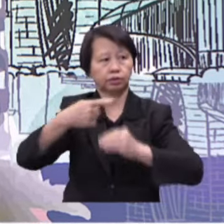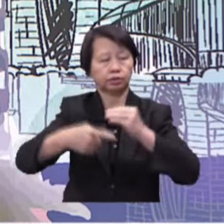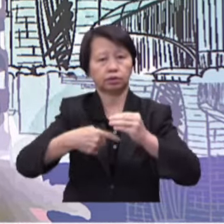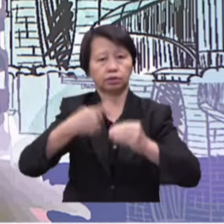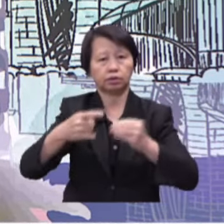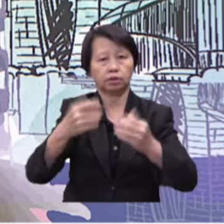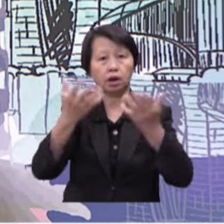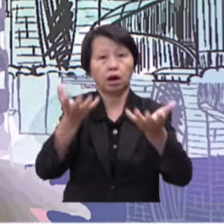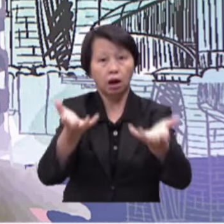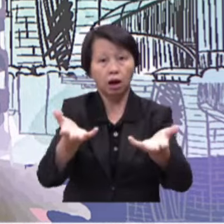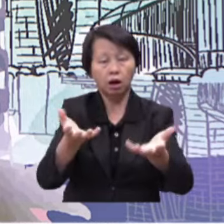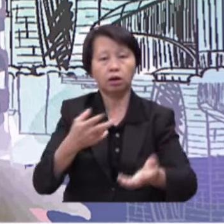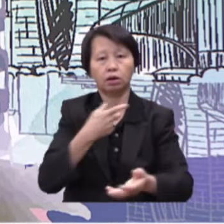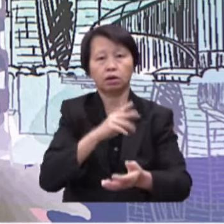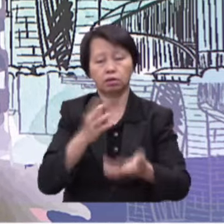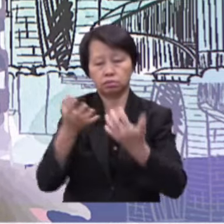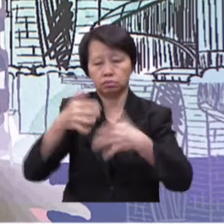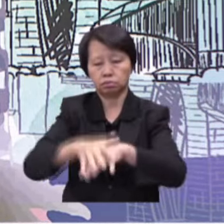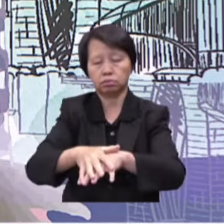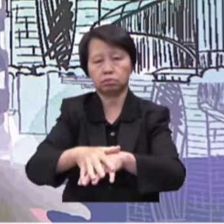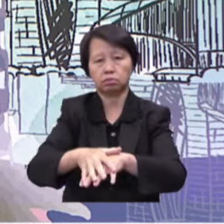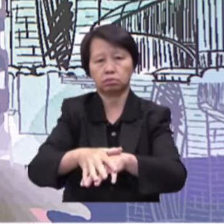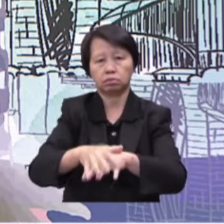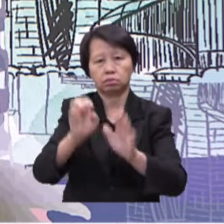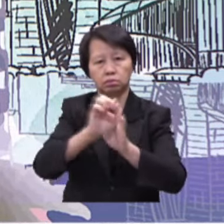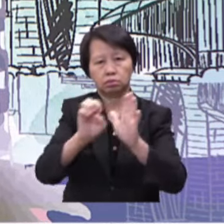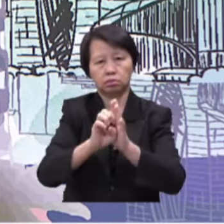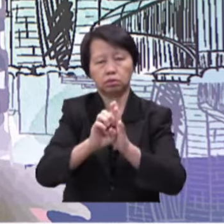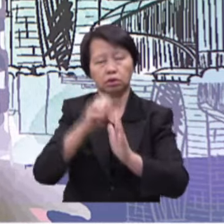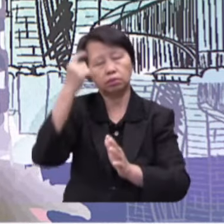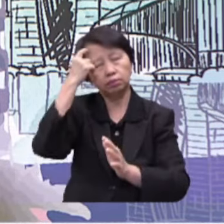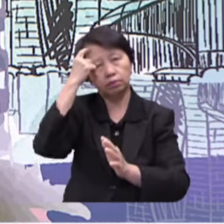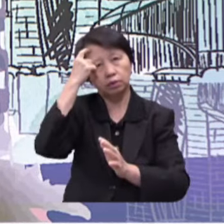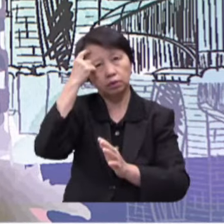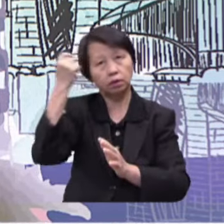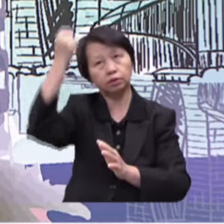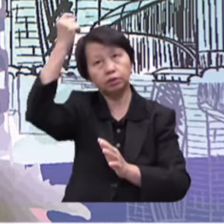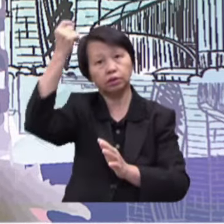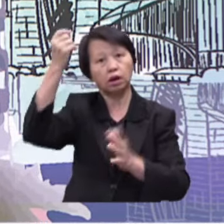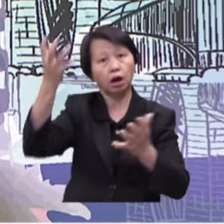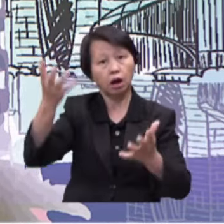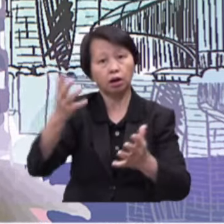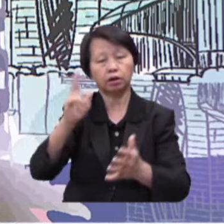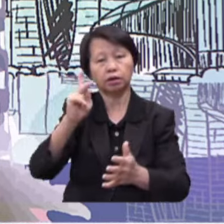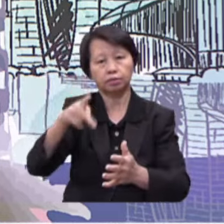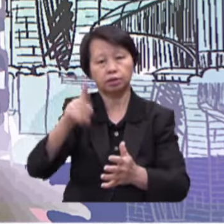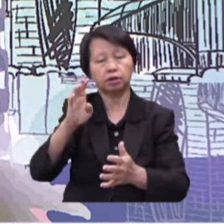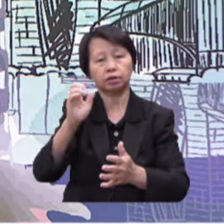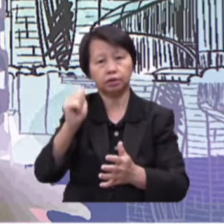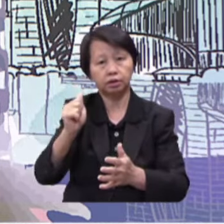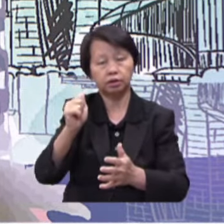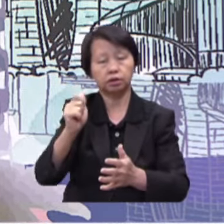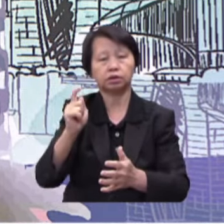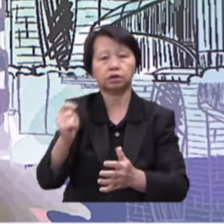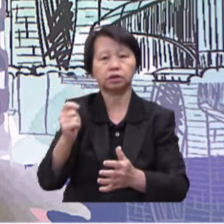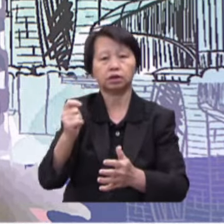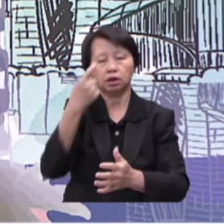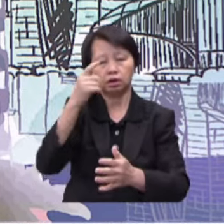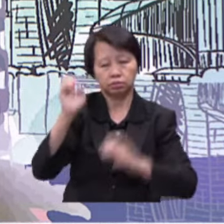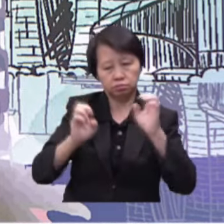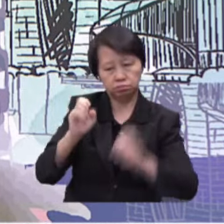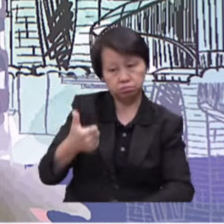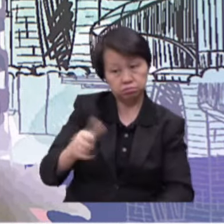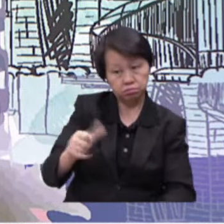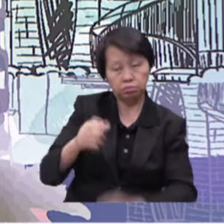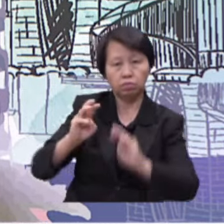Bagaimanakah Kementerian menerapkan Element kemahiran berpikiran atas tinggi ataupun KB itu ataupun keyboard ini dalam menilai para